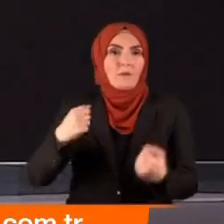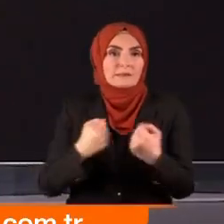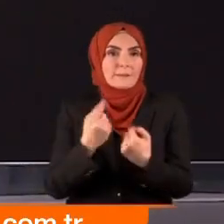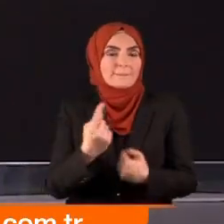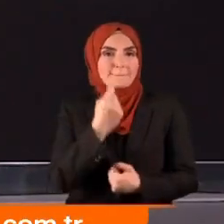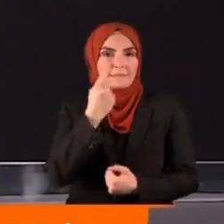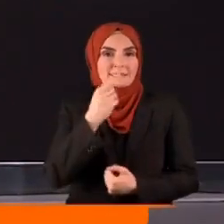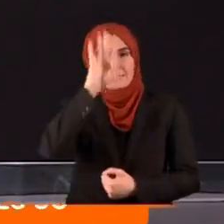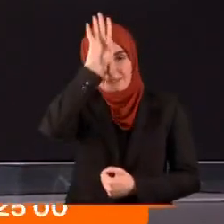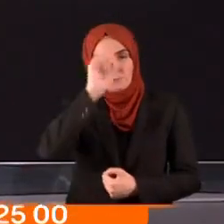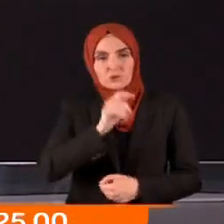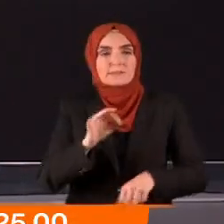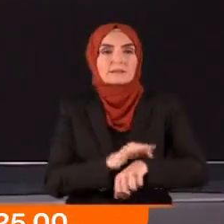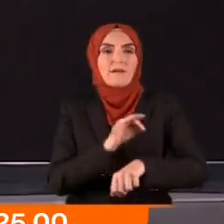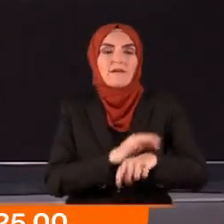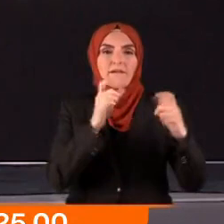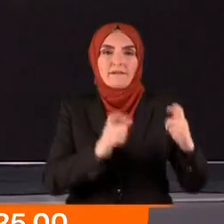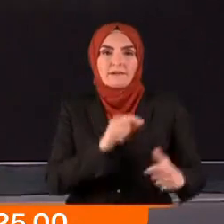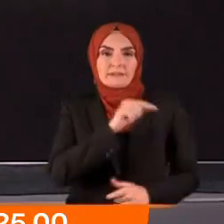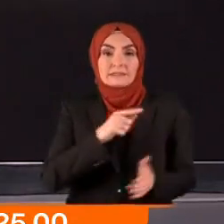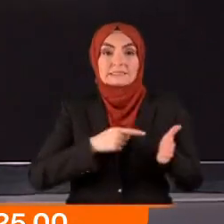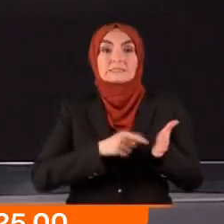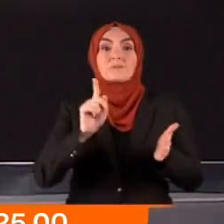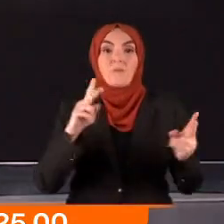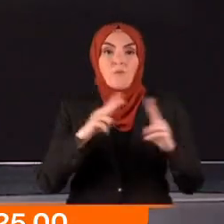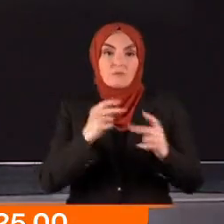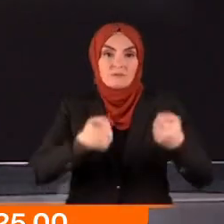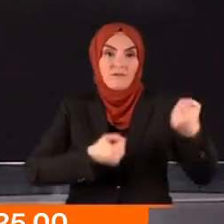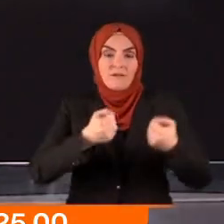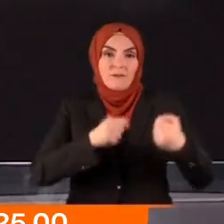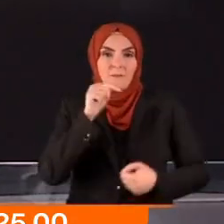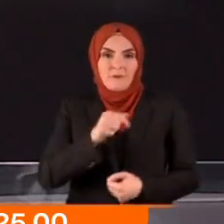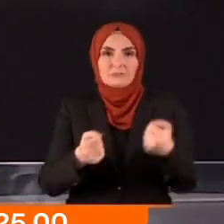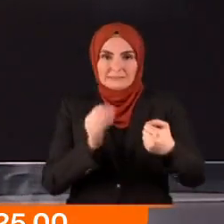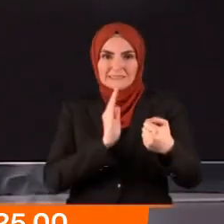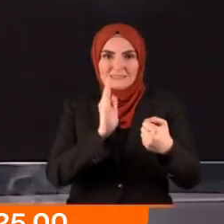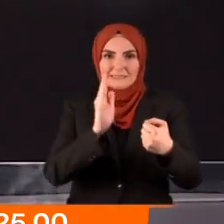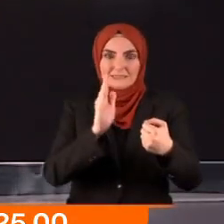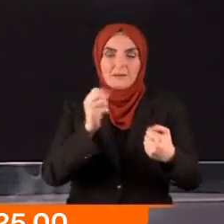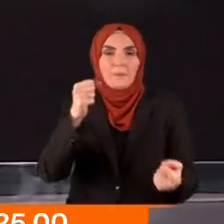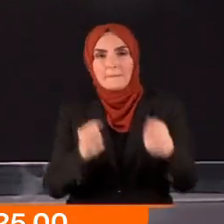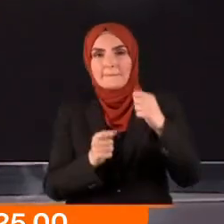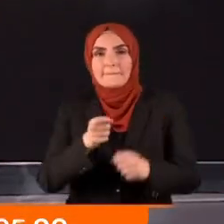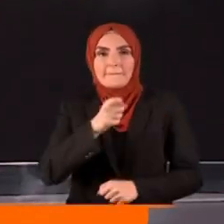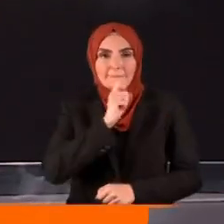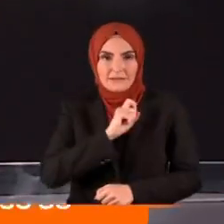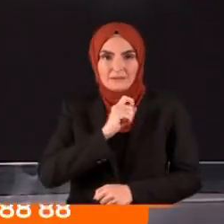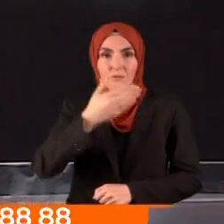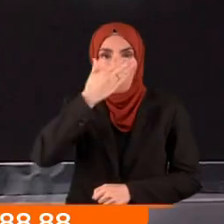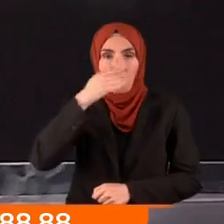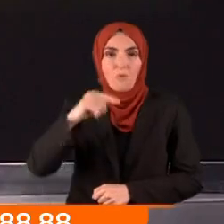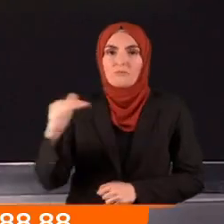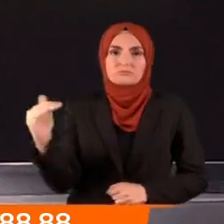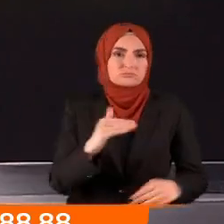Sarıyer'deydi. Zırhlı polis aracı Ejder seyir halindeyken bir anda kontrolden çıktı ve önüne çıkan ne varsa sürükledi. 6